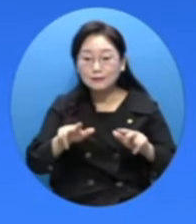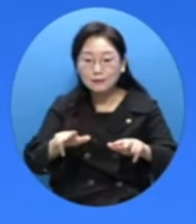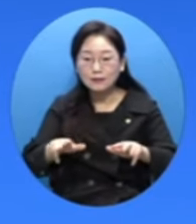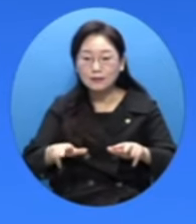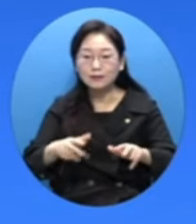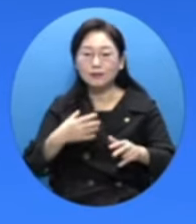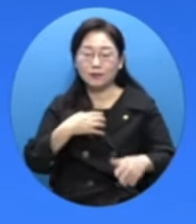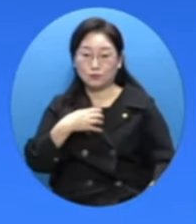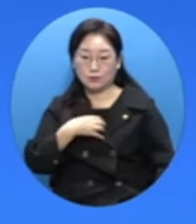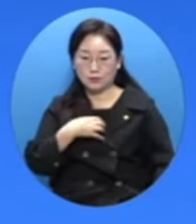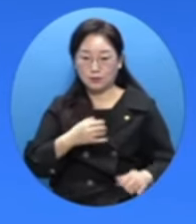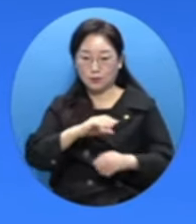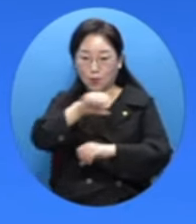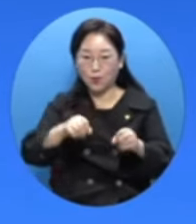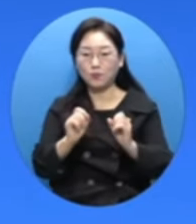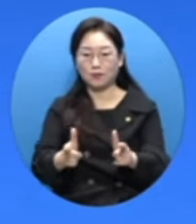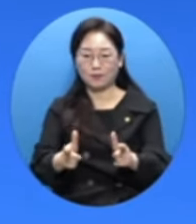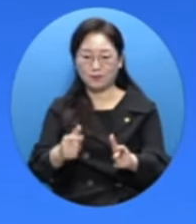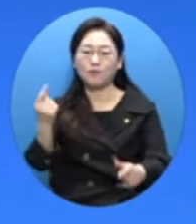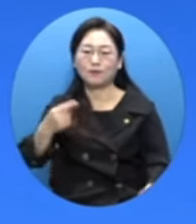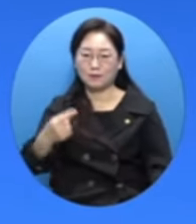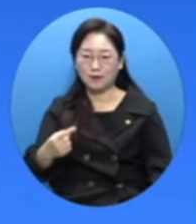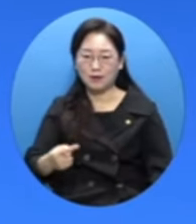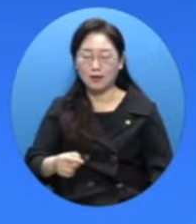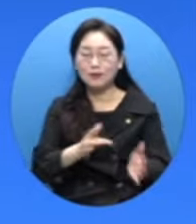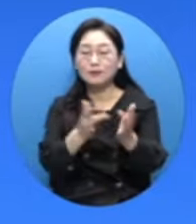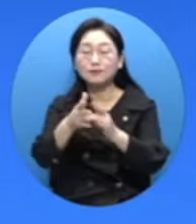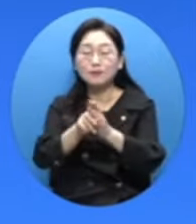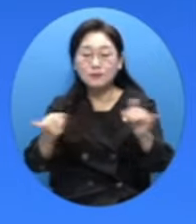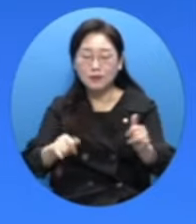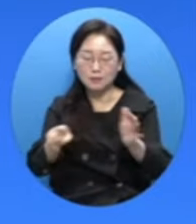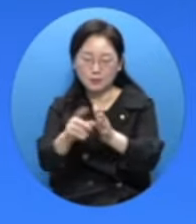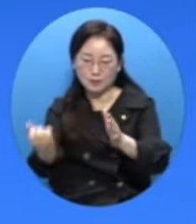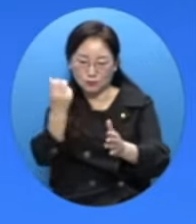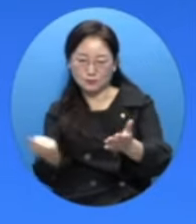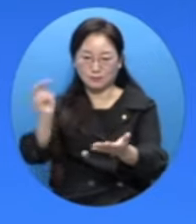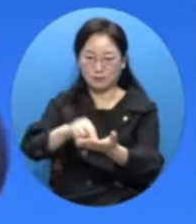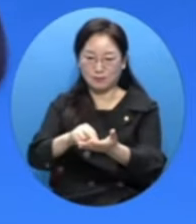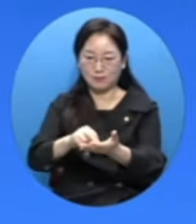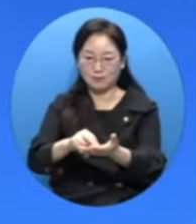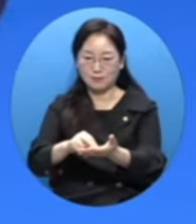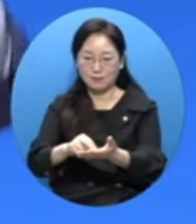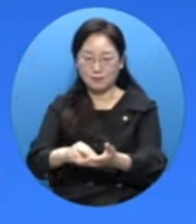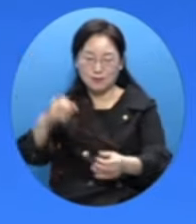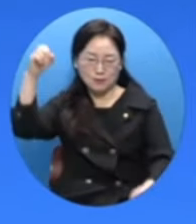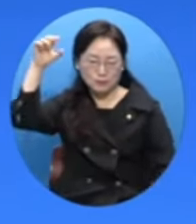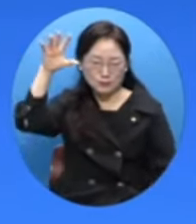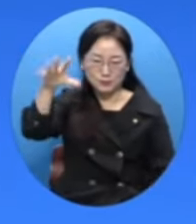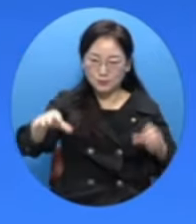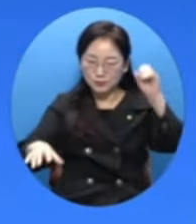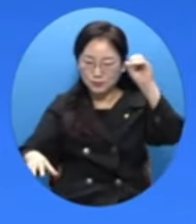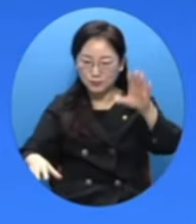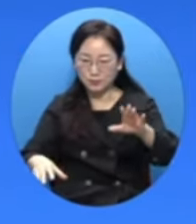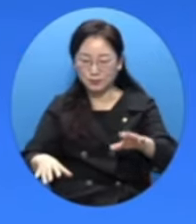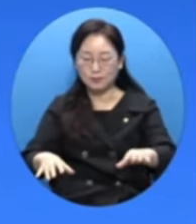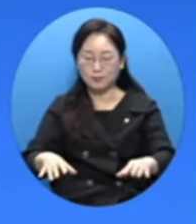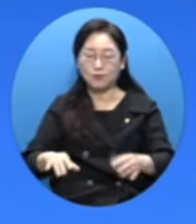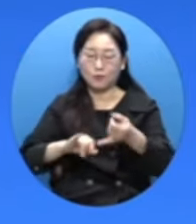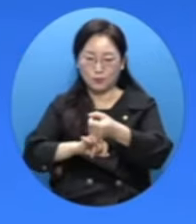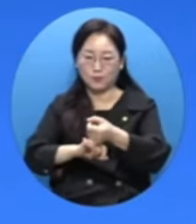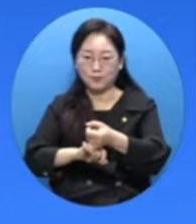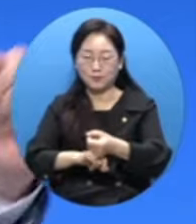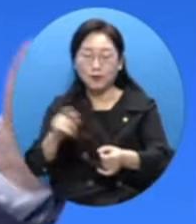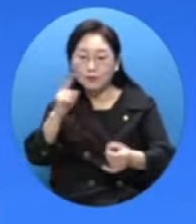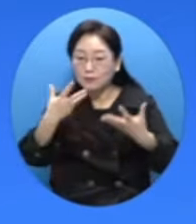위기가 기회로 다가온 것입니다. 우리 예수님 사람이 믿음으로 일어나야 됩니다. 일어나서 빛을 발해야 될 때가 다가온 것입니다.